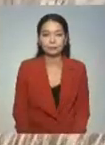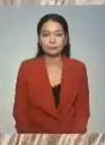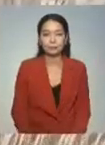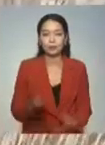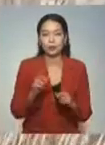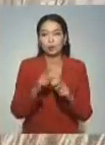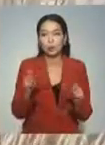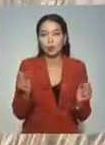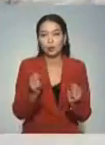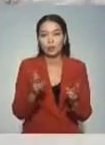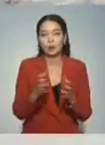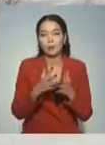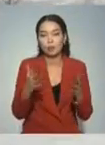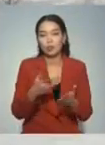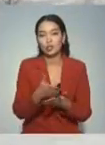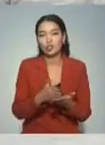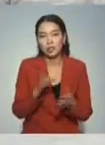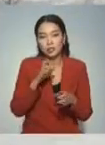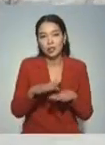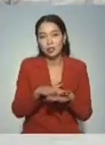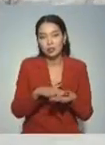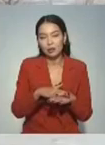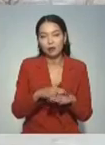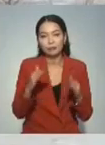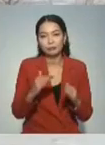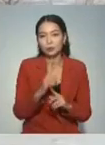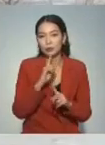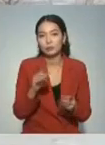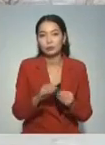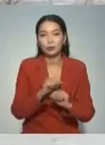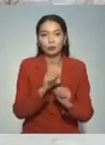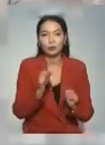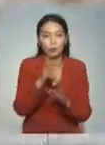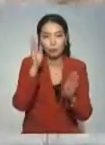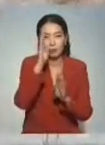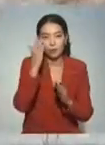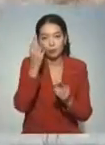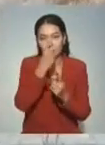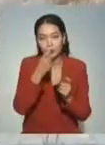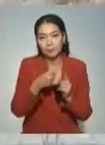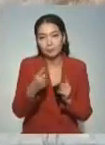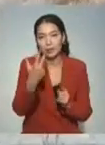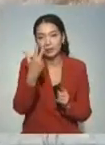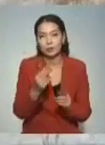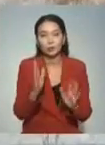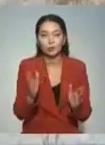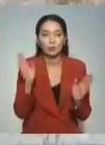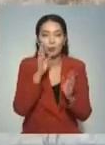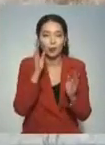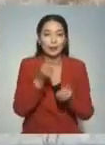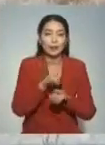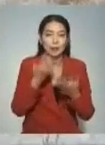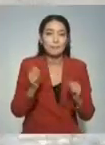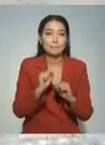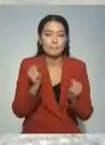К слову, холода на большей части страны не сдают позиции. По данным Казгидромета, в ближайшие три дня погода будет ясной,